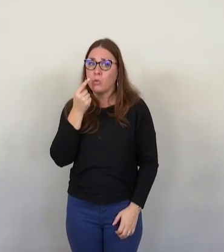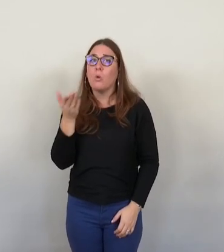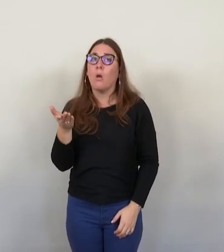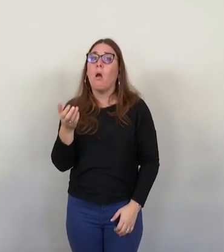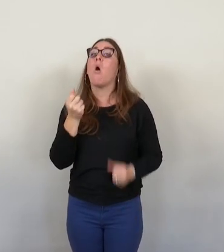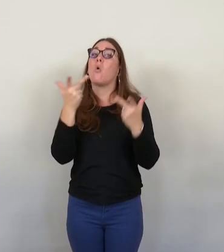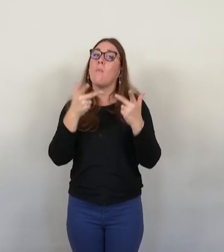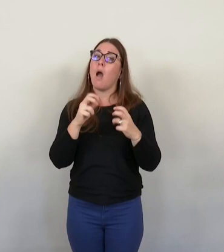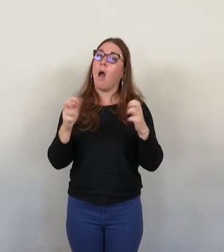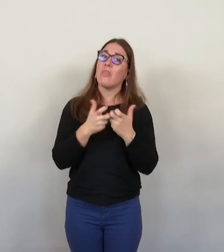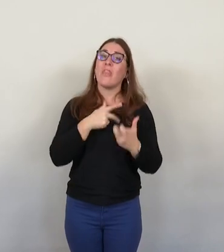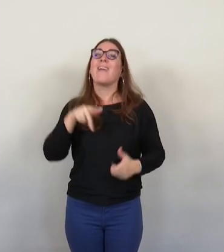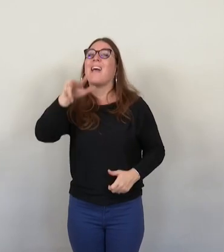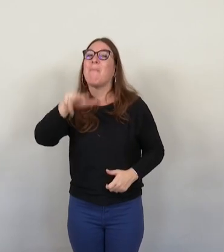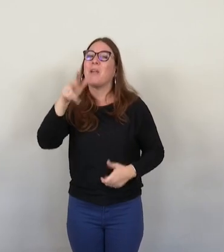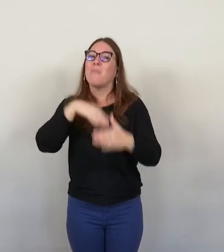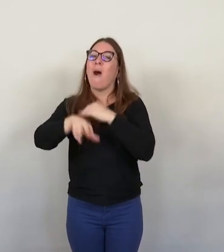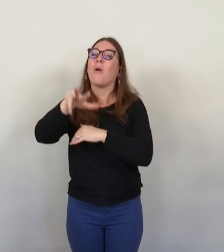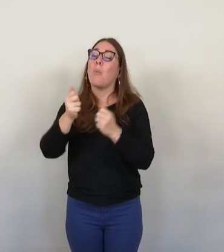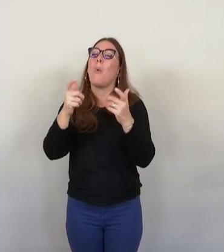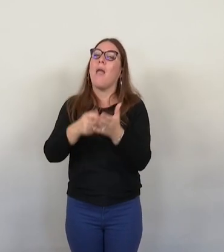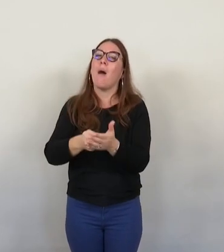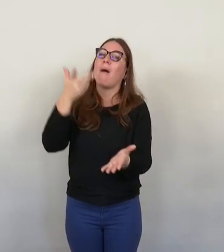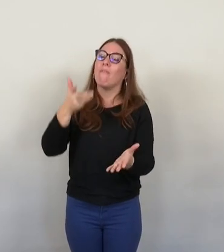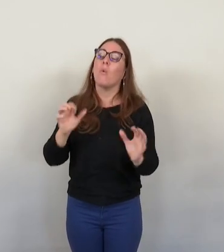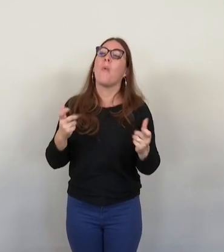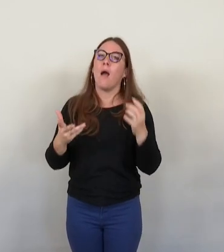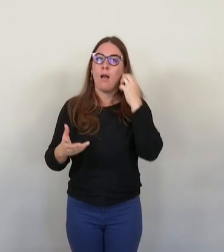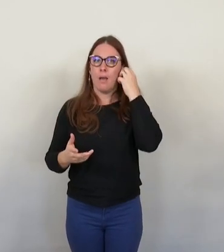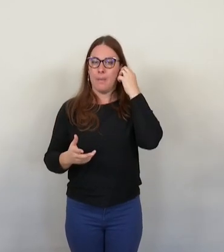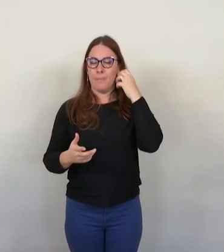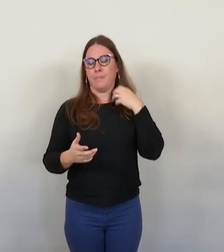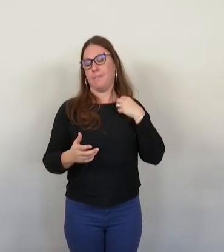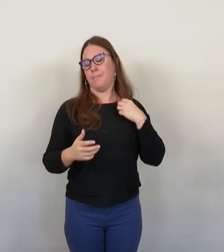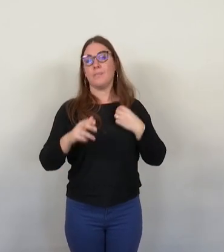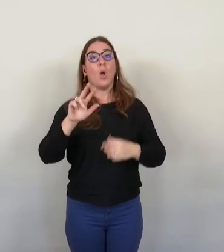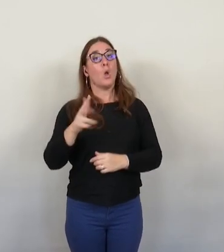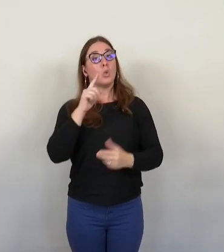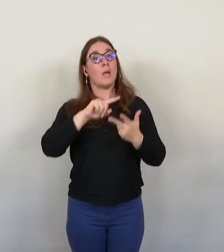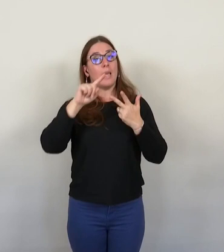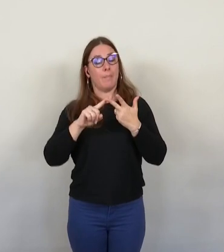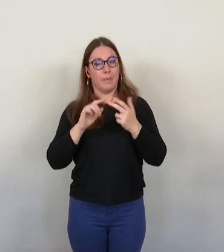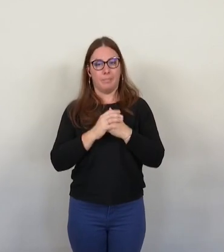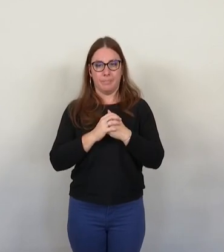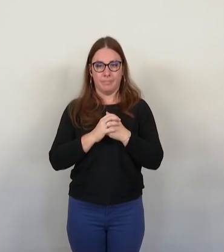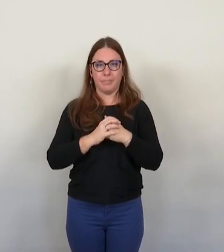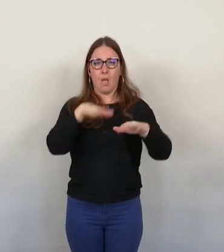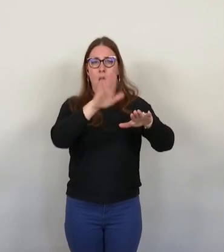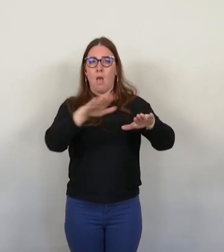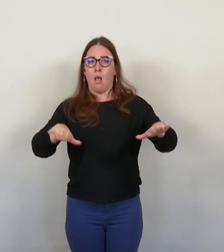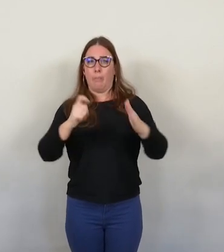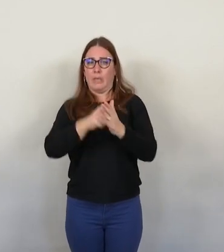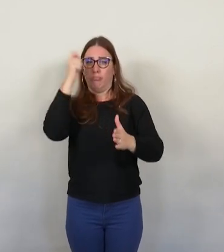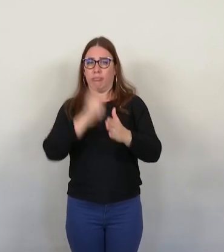l'augmentation de la taxe foncière dans votre appartement à Grenoble 3ème point l'augmentation des tarifs de stationnement pour les